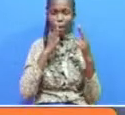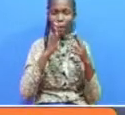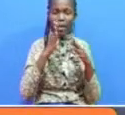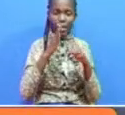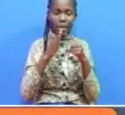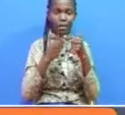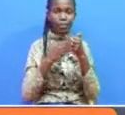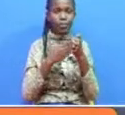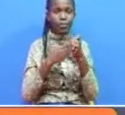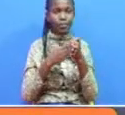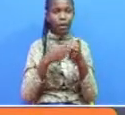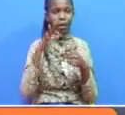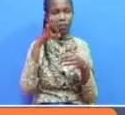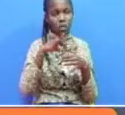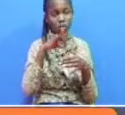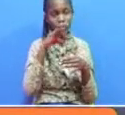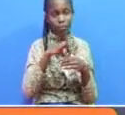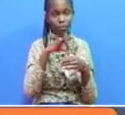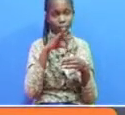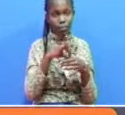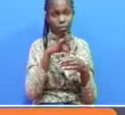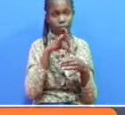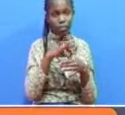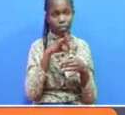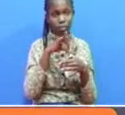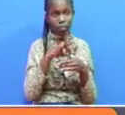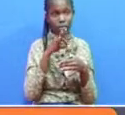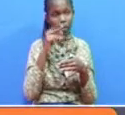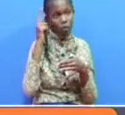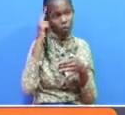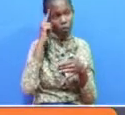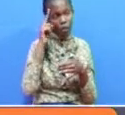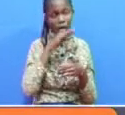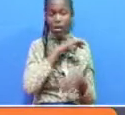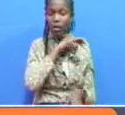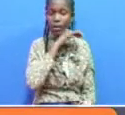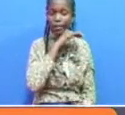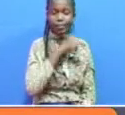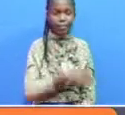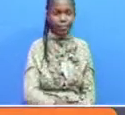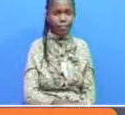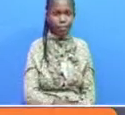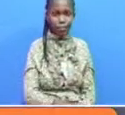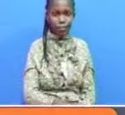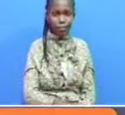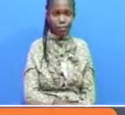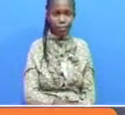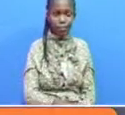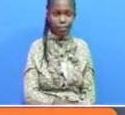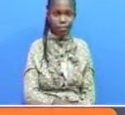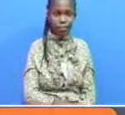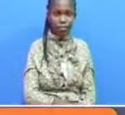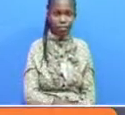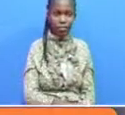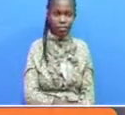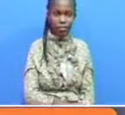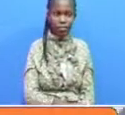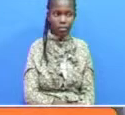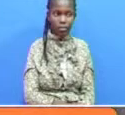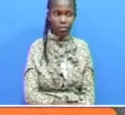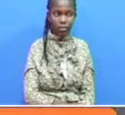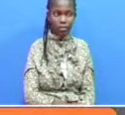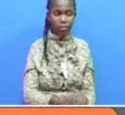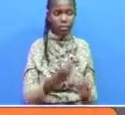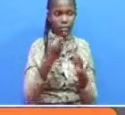9 kupiga kura moja ile ya baba Raila Amolo Odinga.